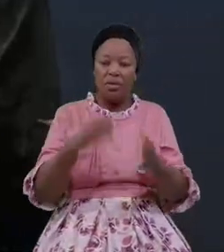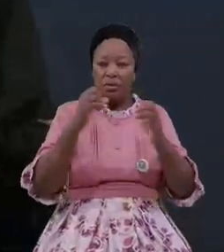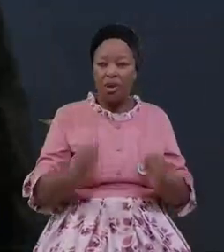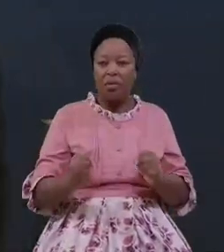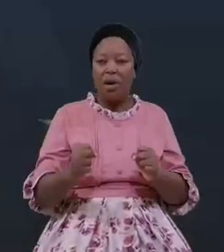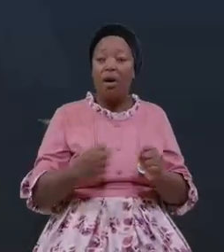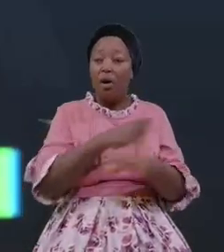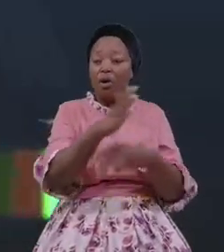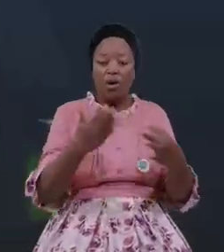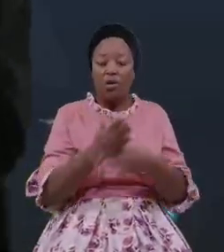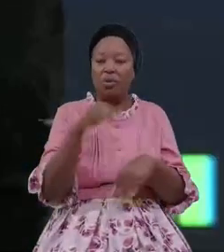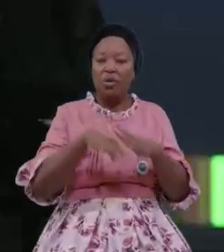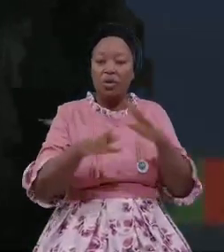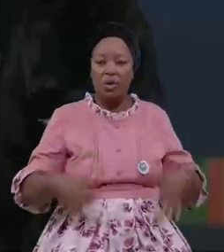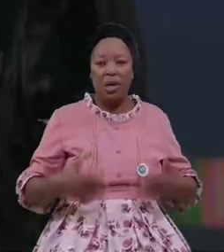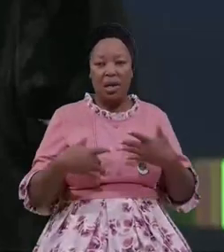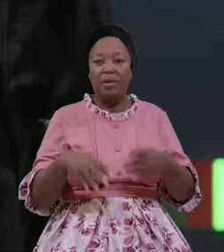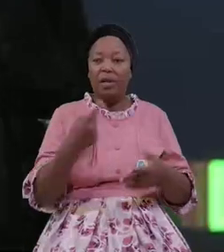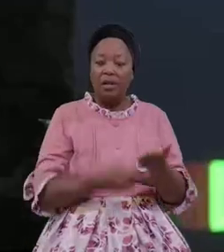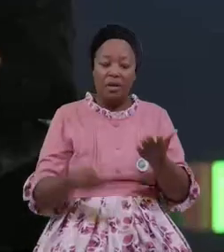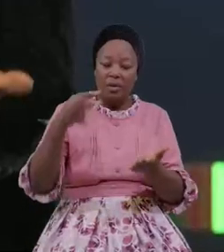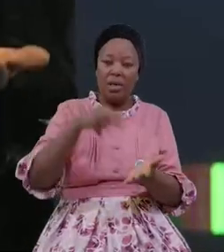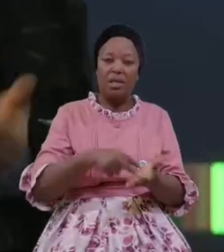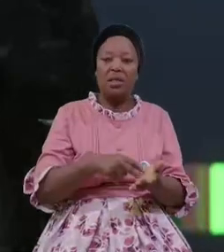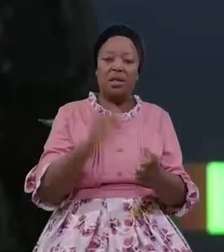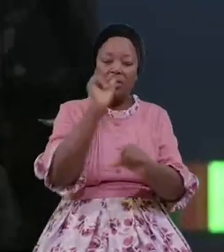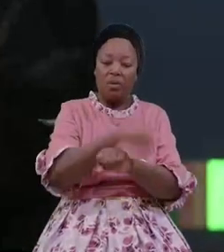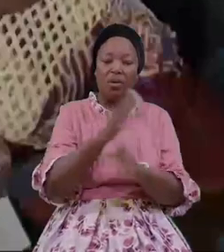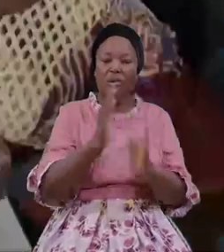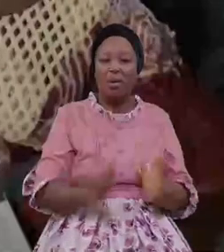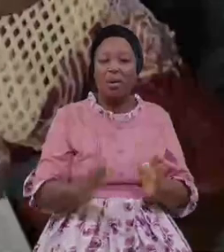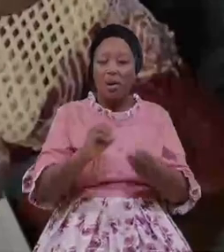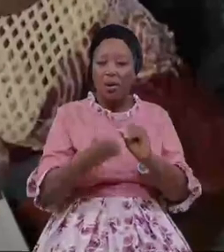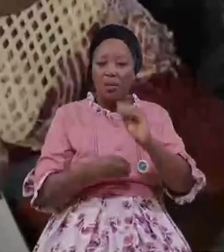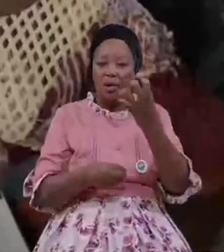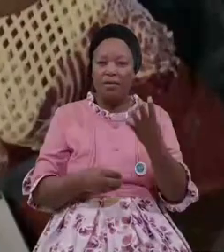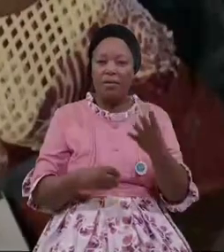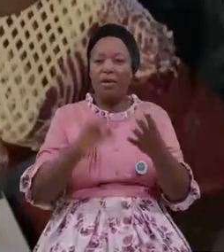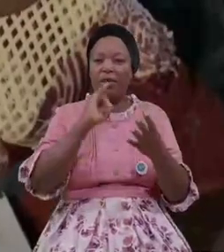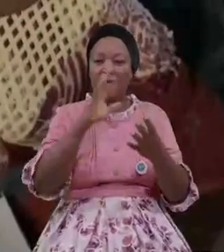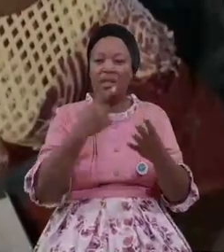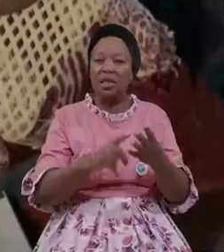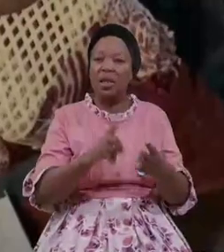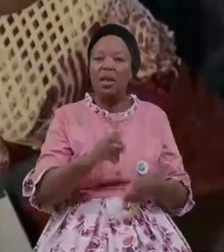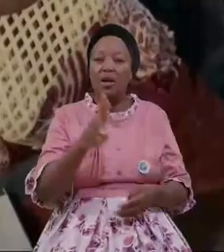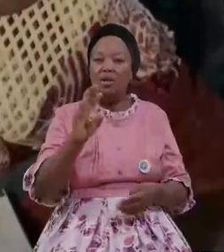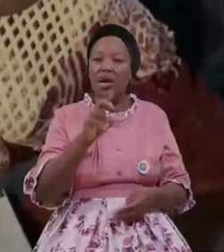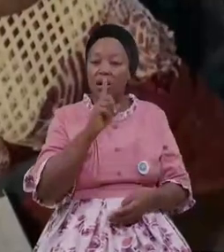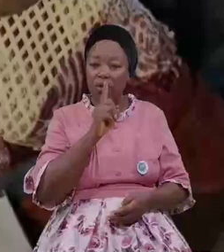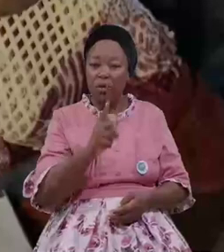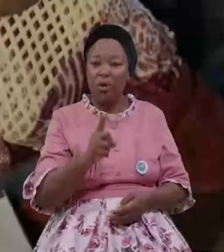de résurrection à votre vie le vainqueur ressuscité numéro 4 c'est le